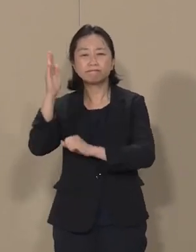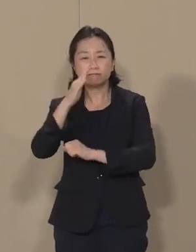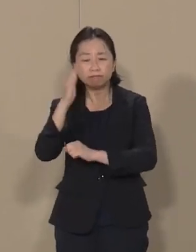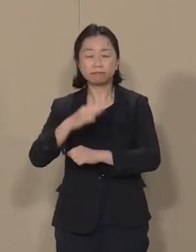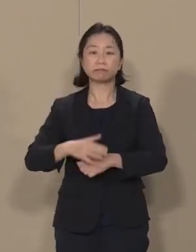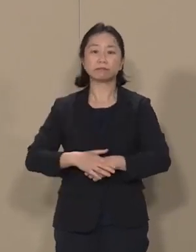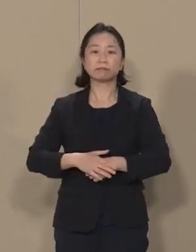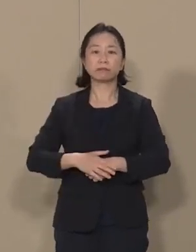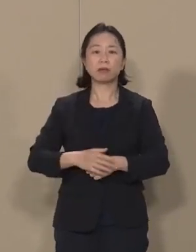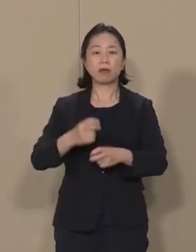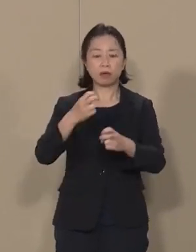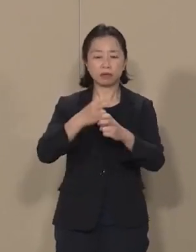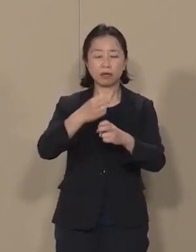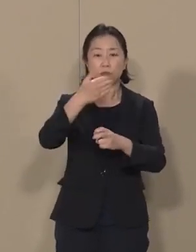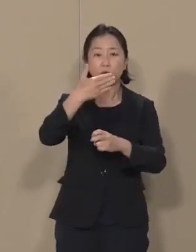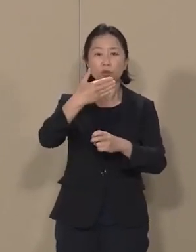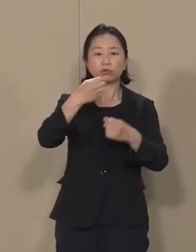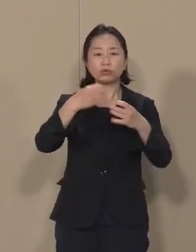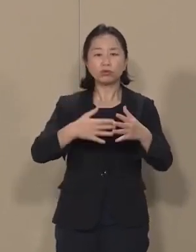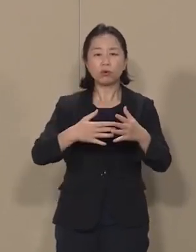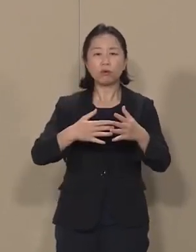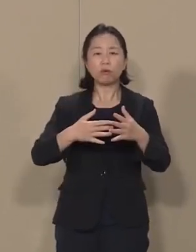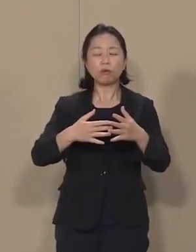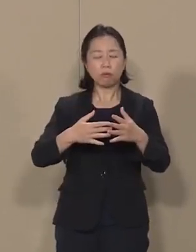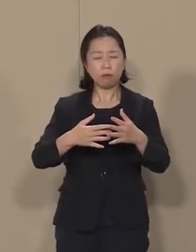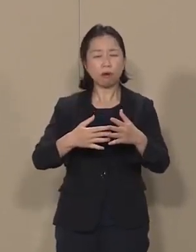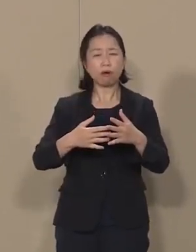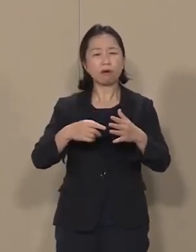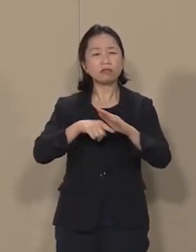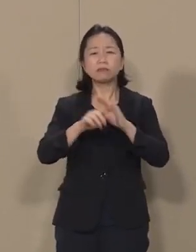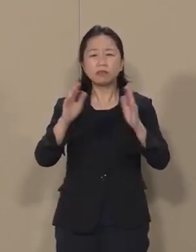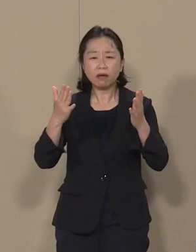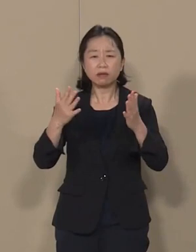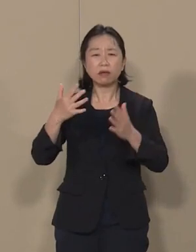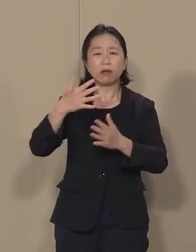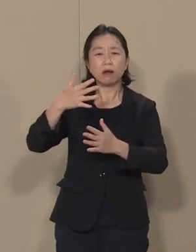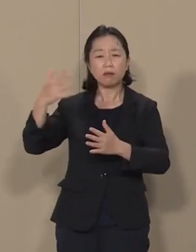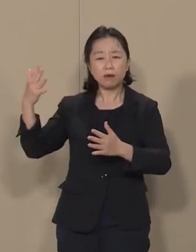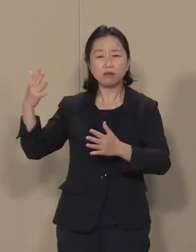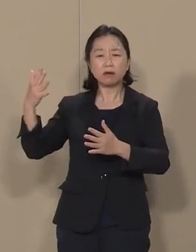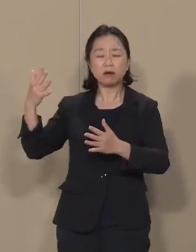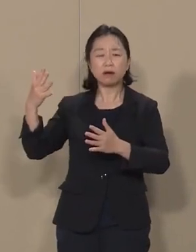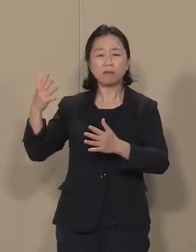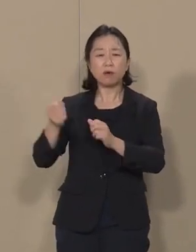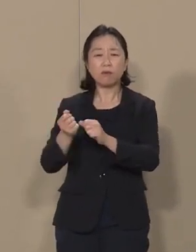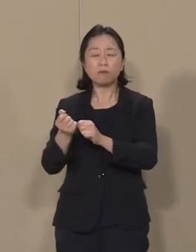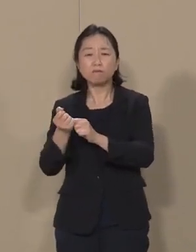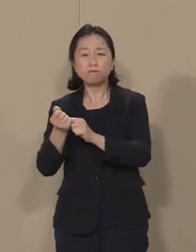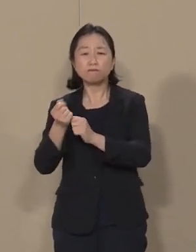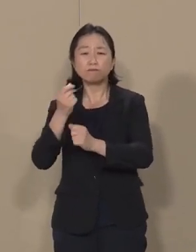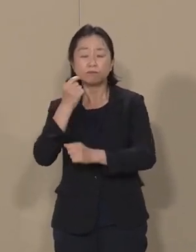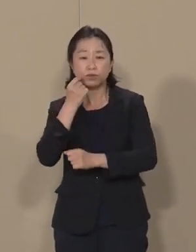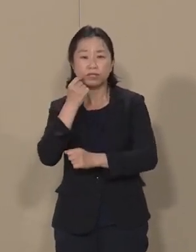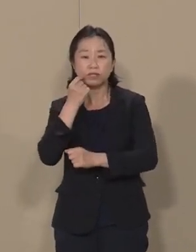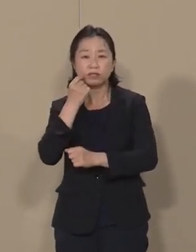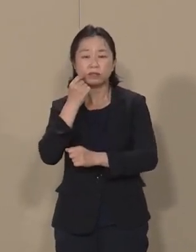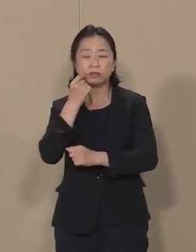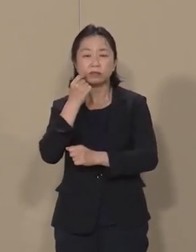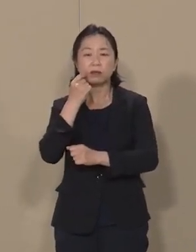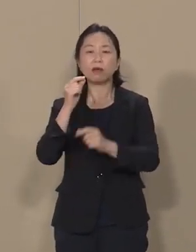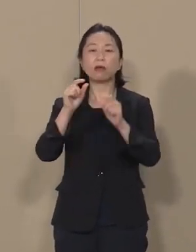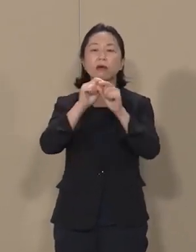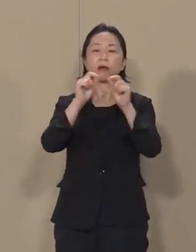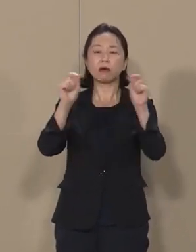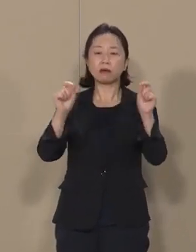にも立たないアメリカ軍もた入りにならないそうなれば当然りのっ帰結として